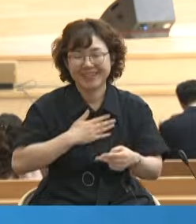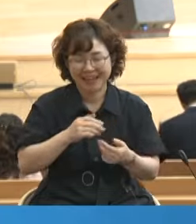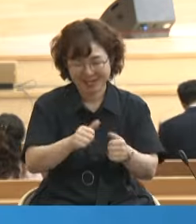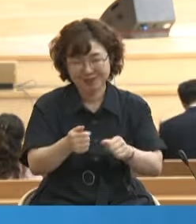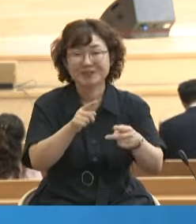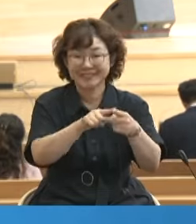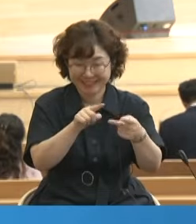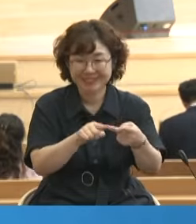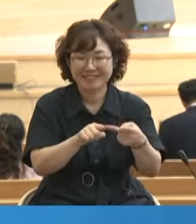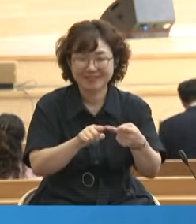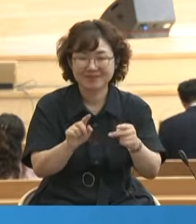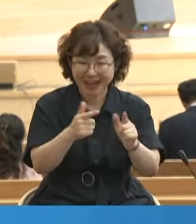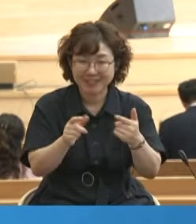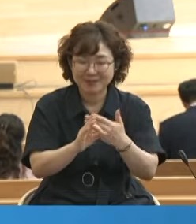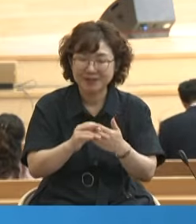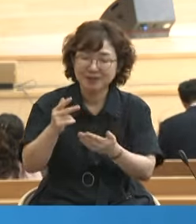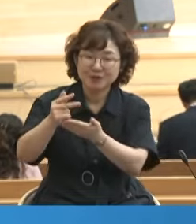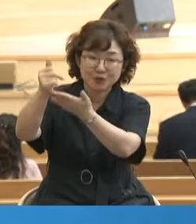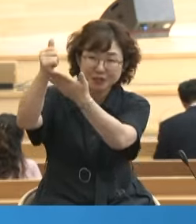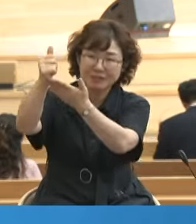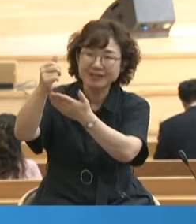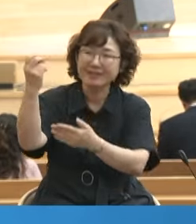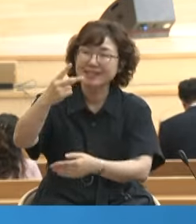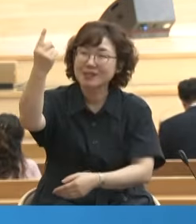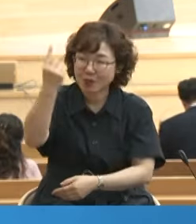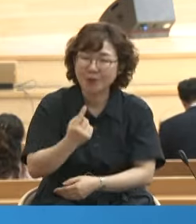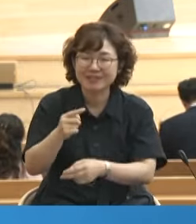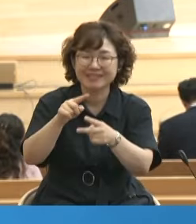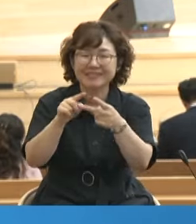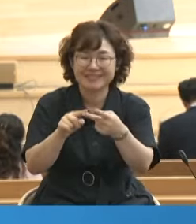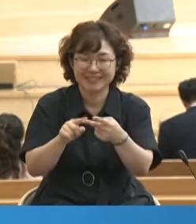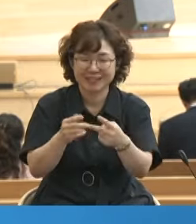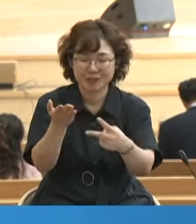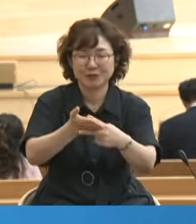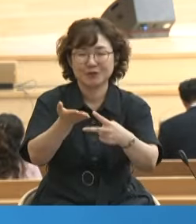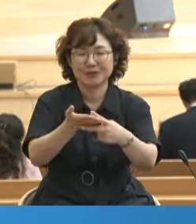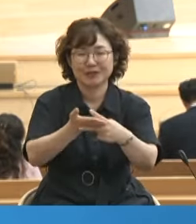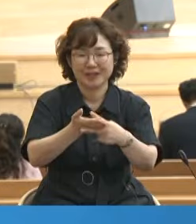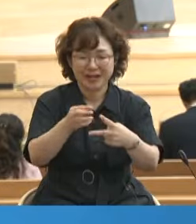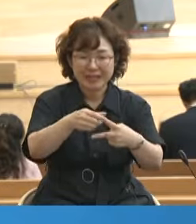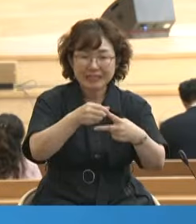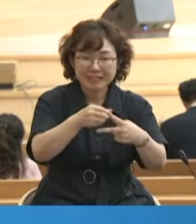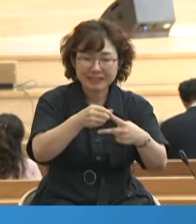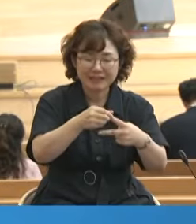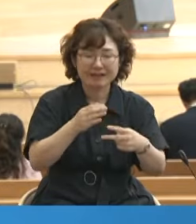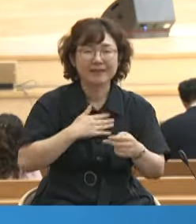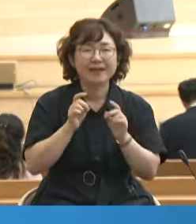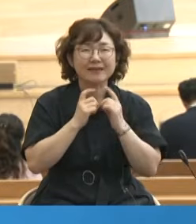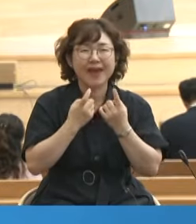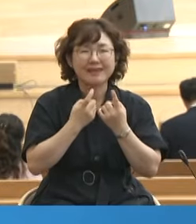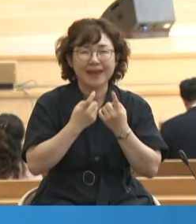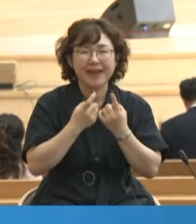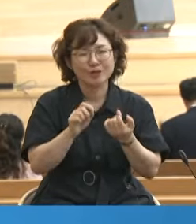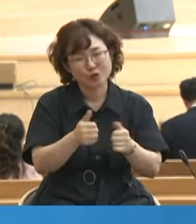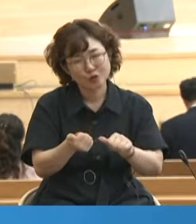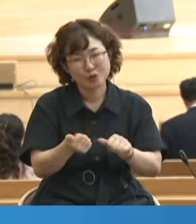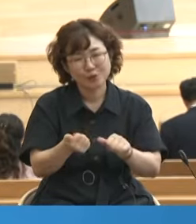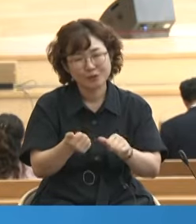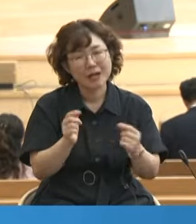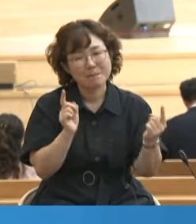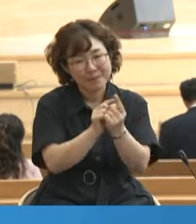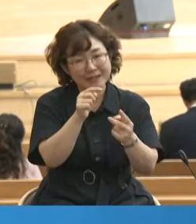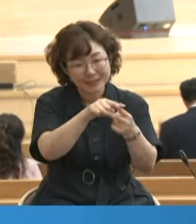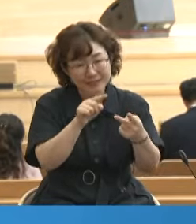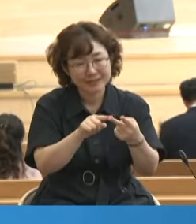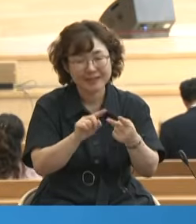아니면 주님이 이 땅에 오시든지, 첫 번째는 개인적인 종말을 맞이하든지